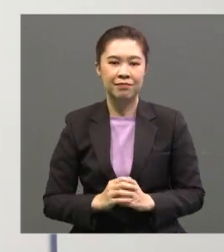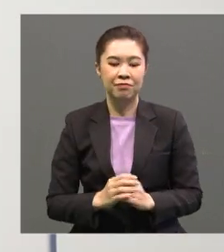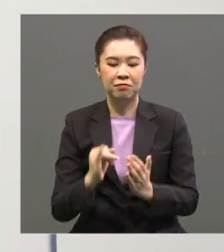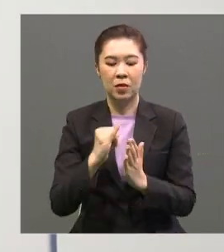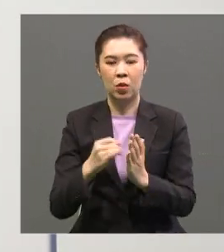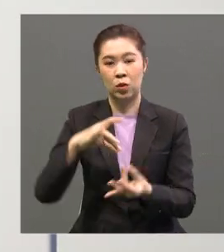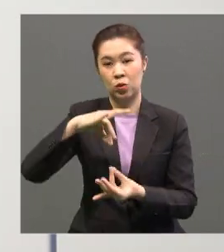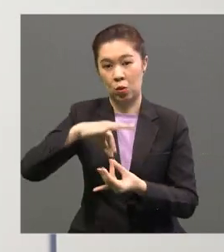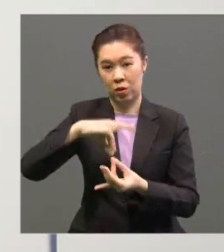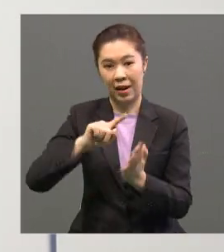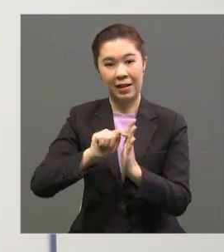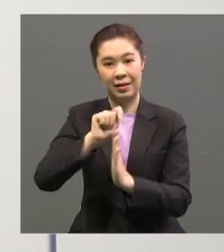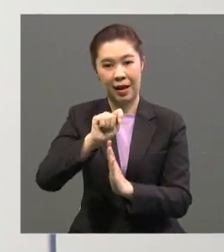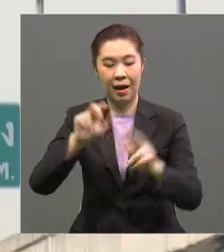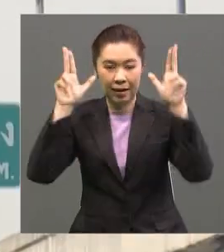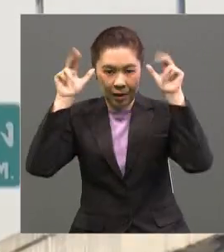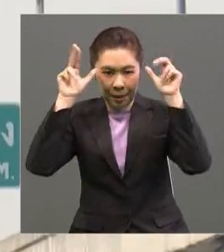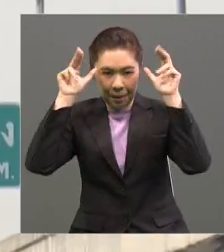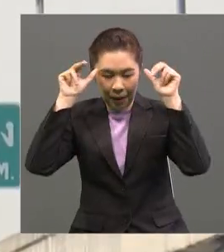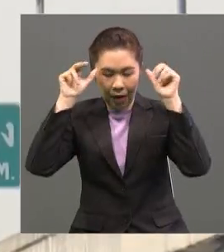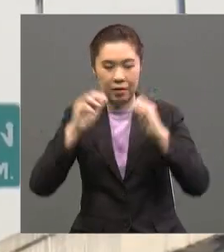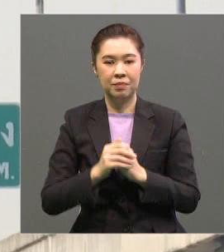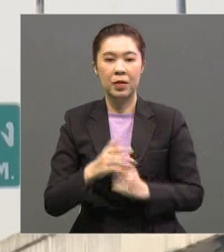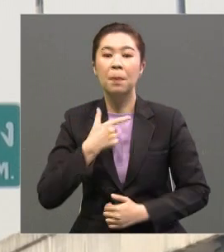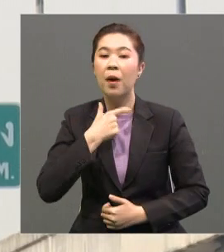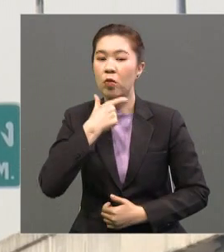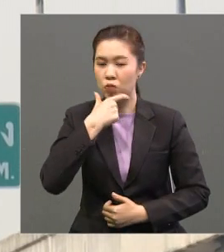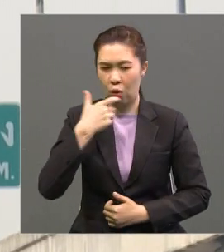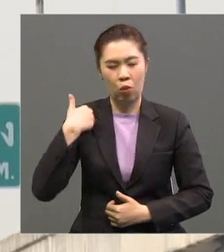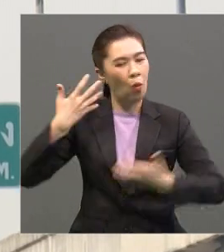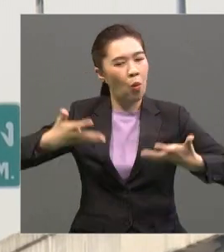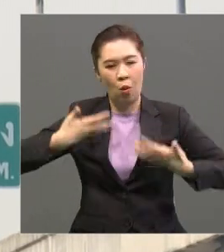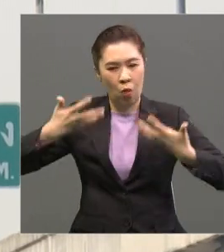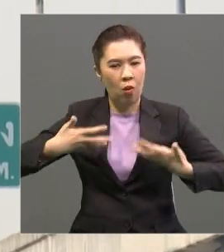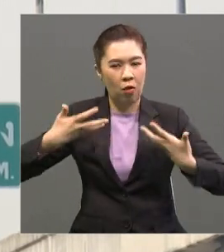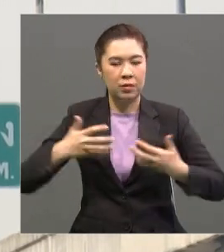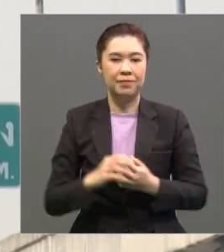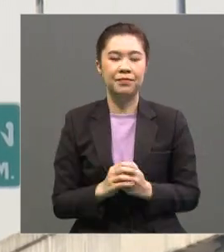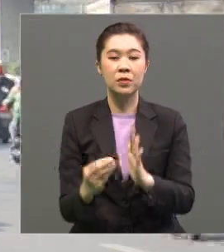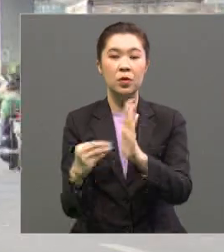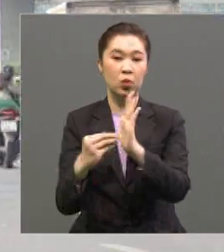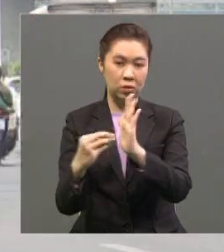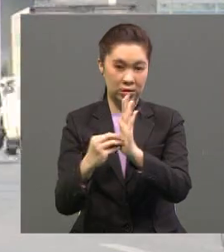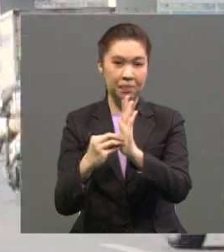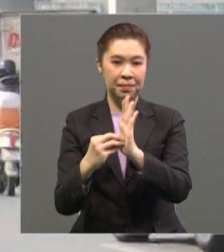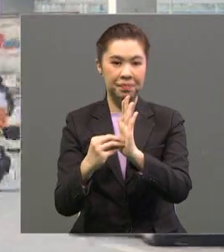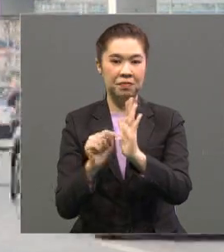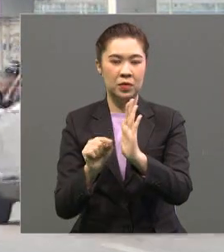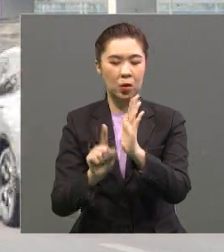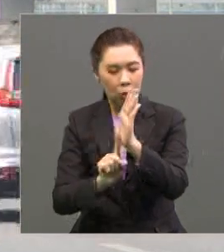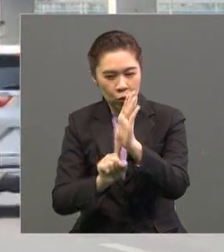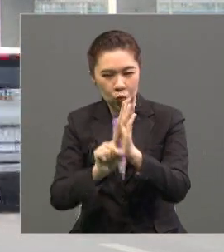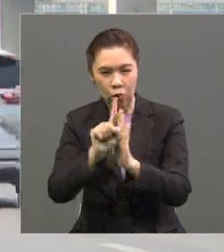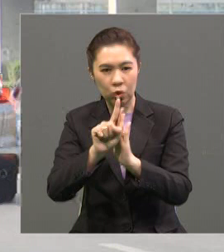จังหวัดสุโขทัยตากลำปางและแม่ฮ่องสอนจะเป็นพื้นที่ร้อนที่สุด ส่วนพื้นที่กรุงเทพมหานครนะครับอุณห